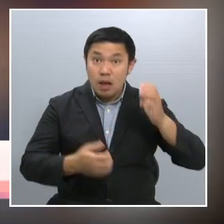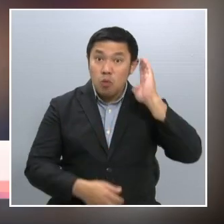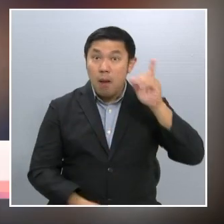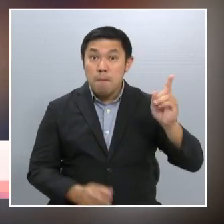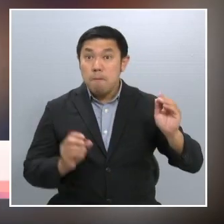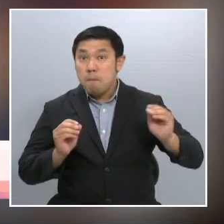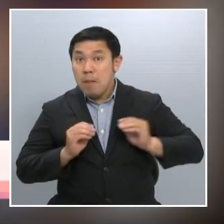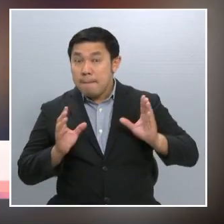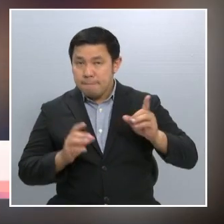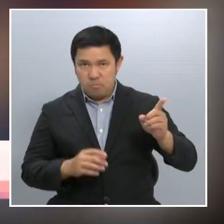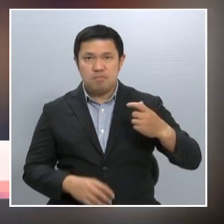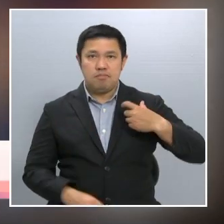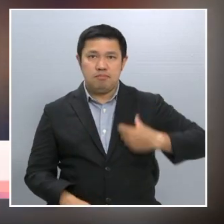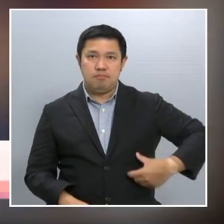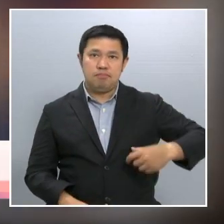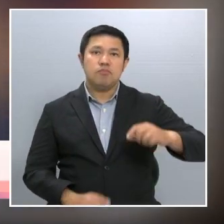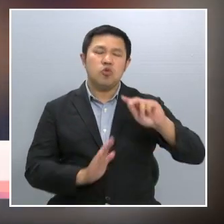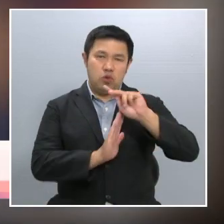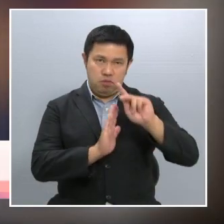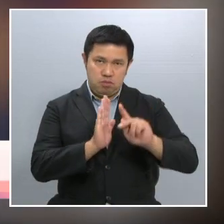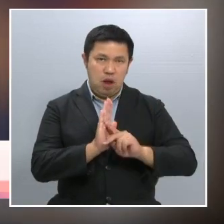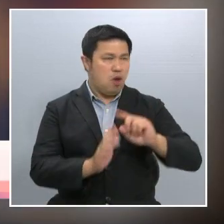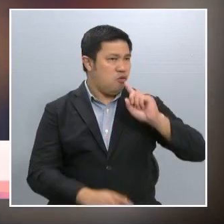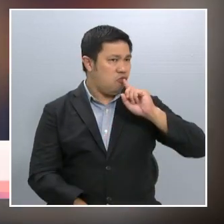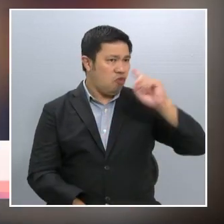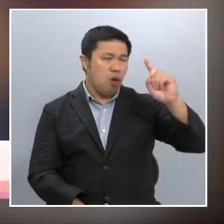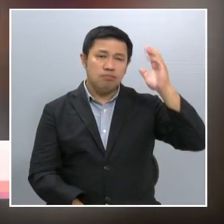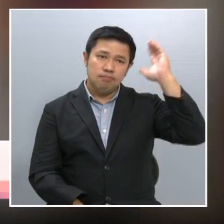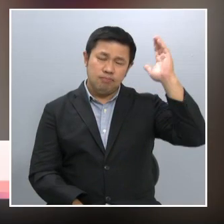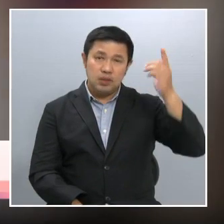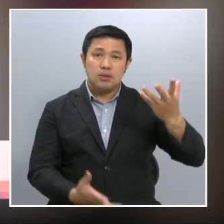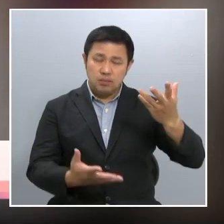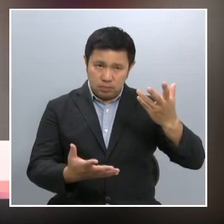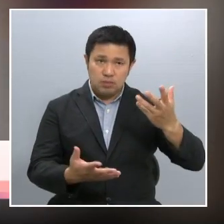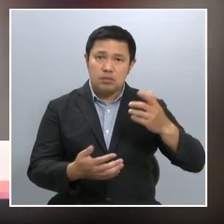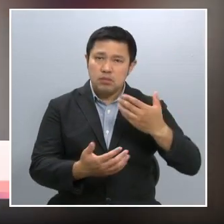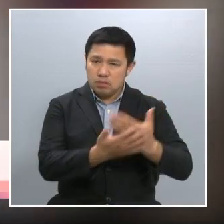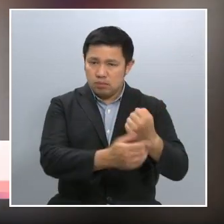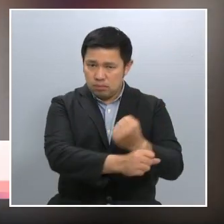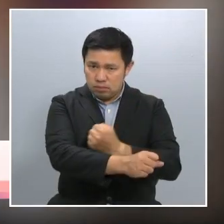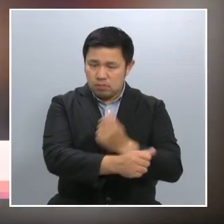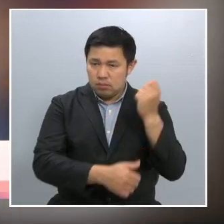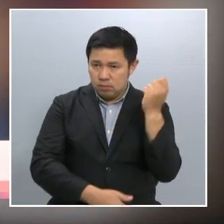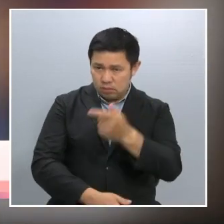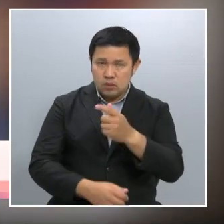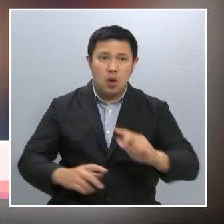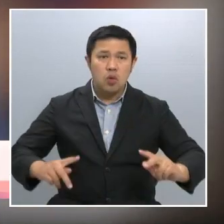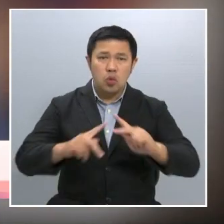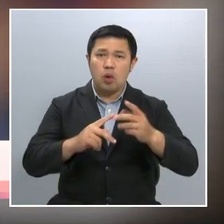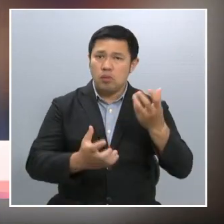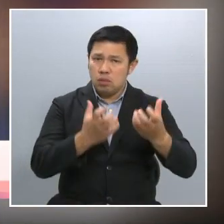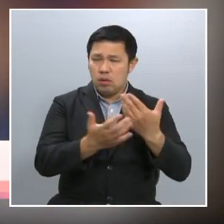อมจะให้จัดหาทนายความมาดำเนินการฟ้องหย่าแล้วก็ให้ดำเนินการทำเรื่องเยียวยาเพื่อจะขอรับเงินช่วยเหลือจากกระทรวงยุติธรร